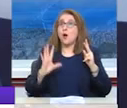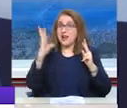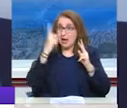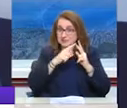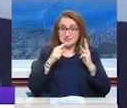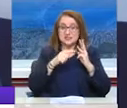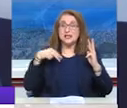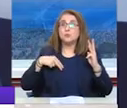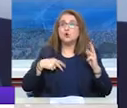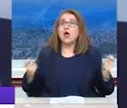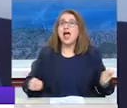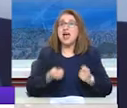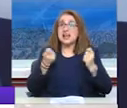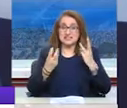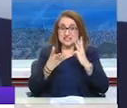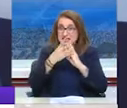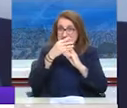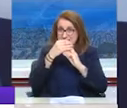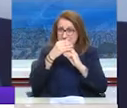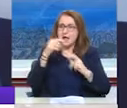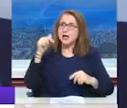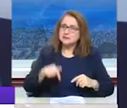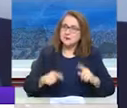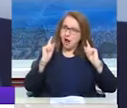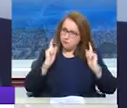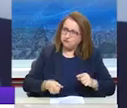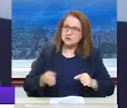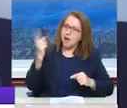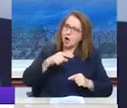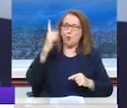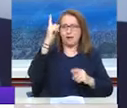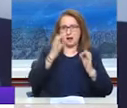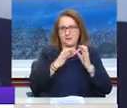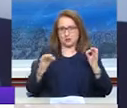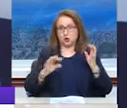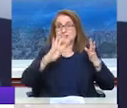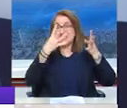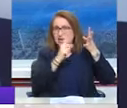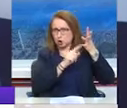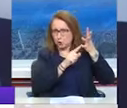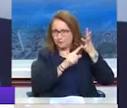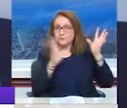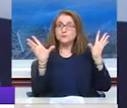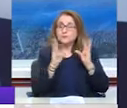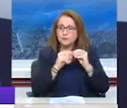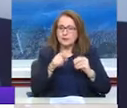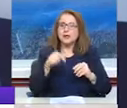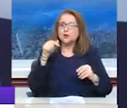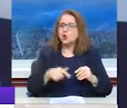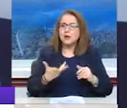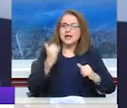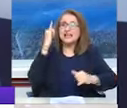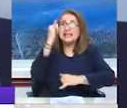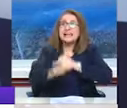κύκλο μέτρων στήριξης για την αγορά εργασίας και τις επιχειρήσεις. Κεφάλαιο 1. Ειδικές ηλεκτρονικές